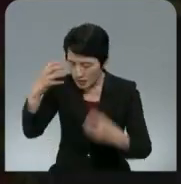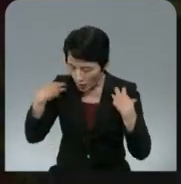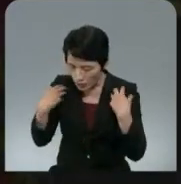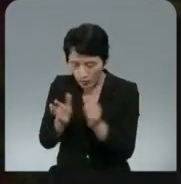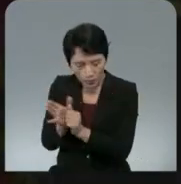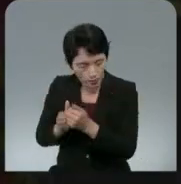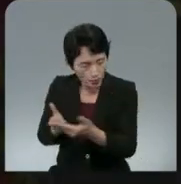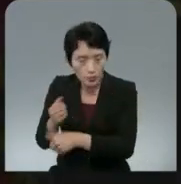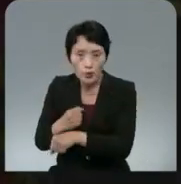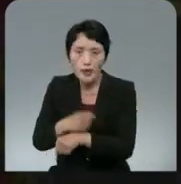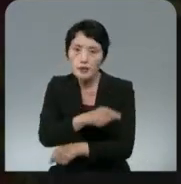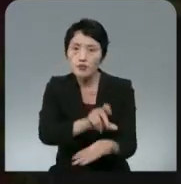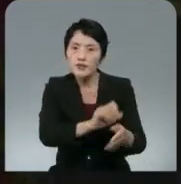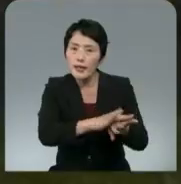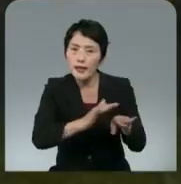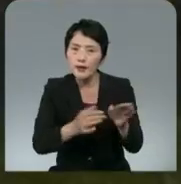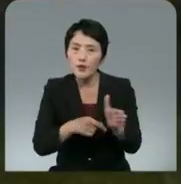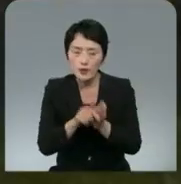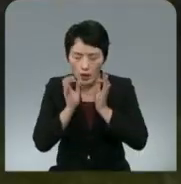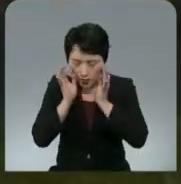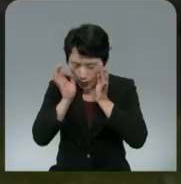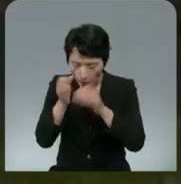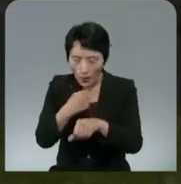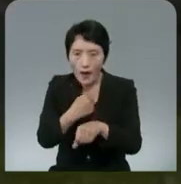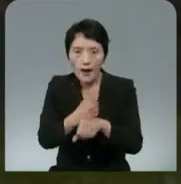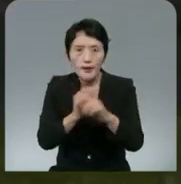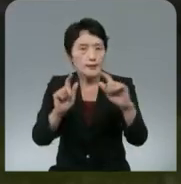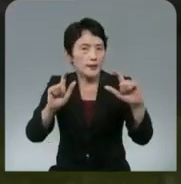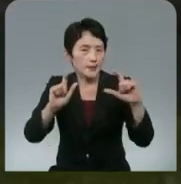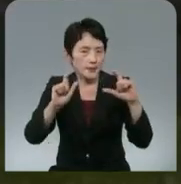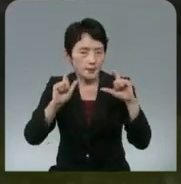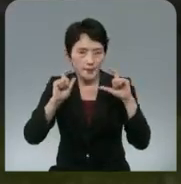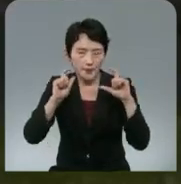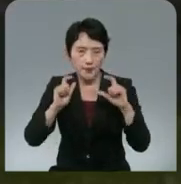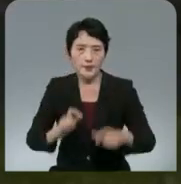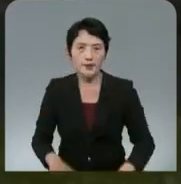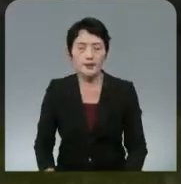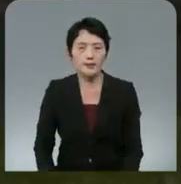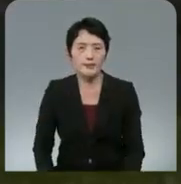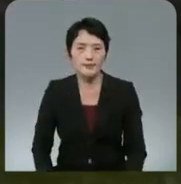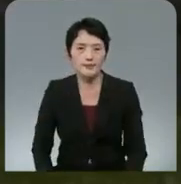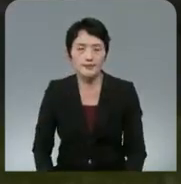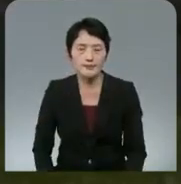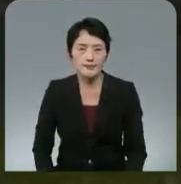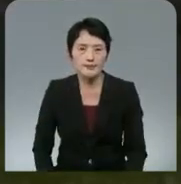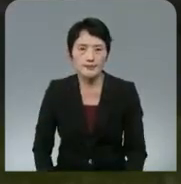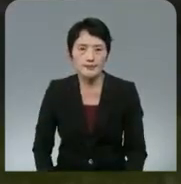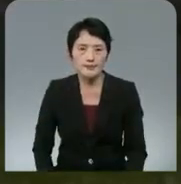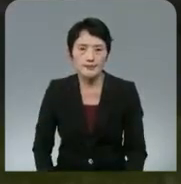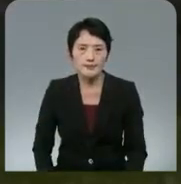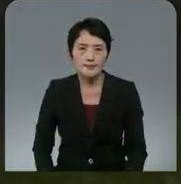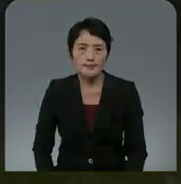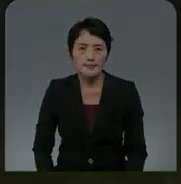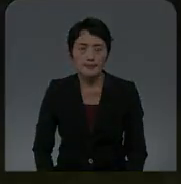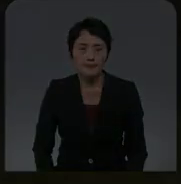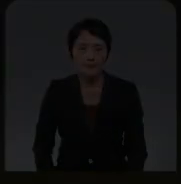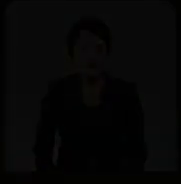versprach keine Bemühungen auszulassen und mit der philippinischen Luftfahrt gehört und koreanischen Behörden engen zu kooperieren